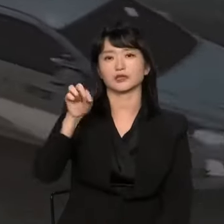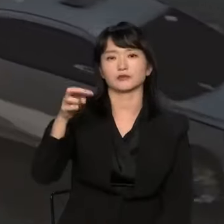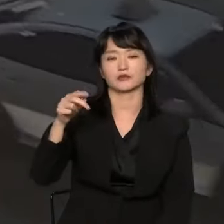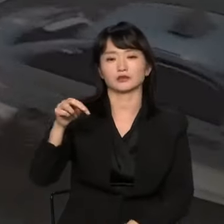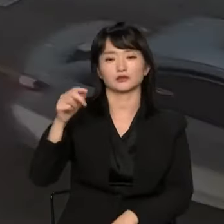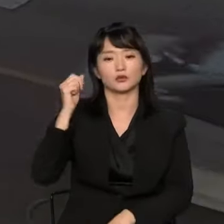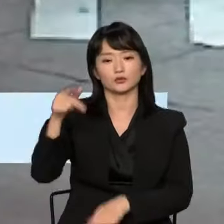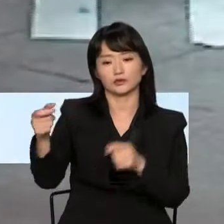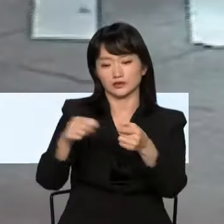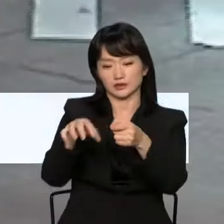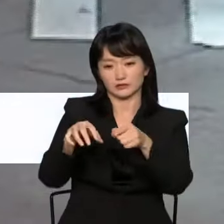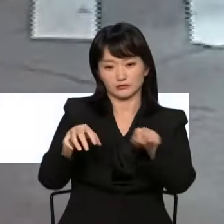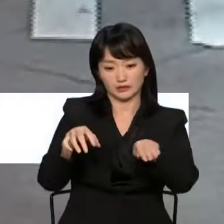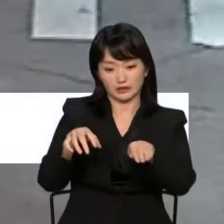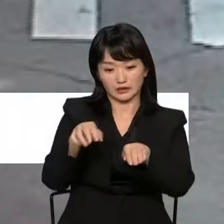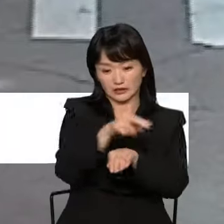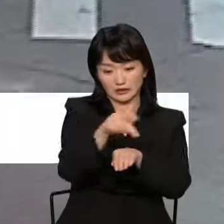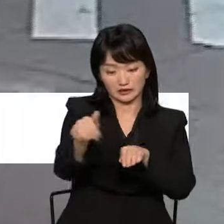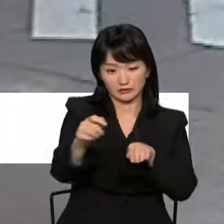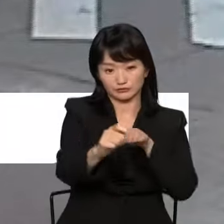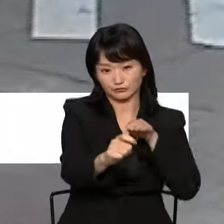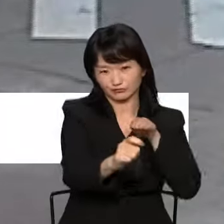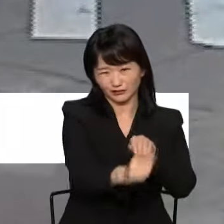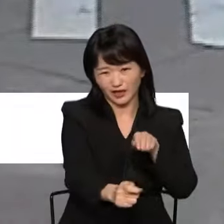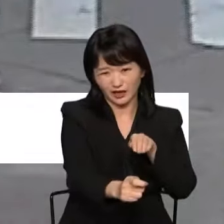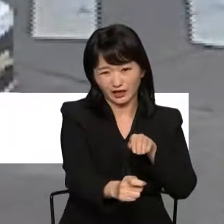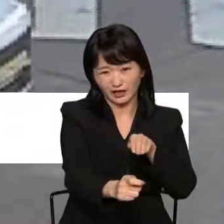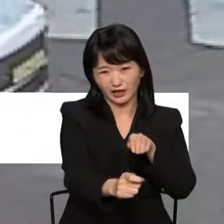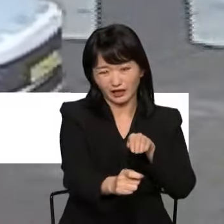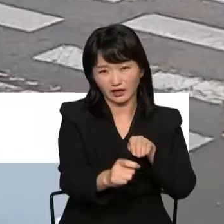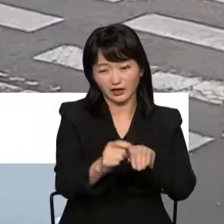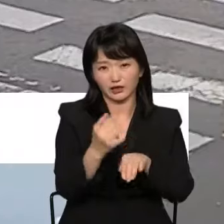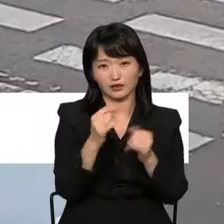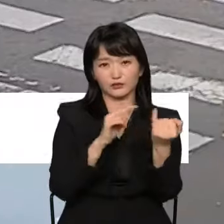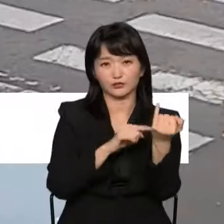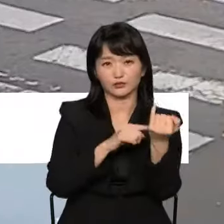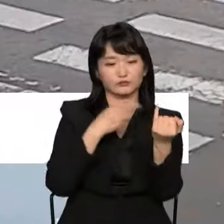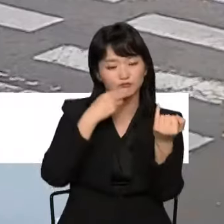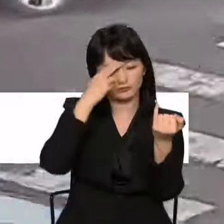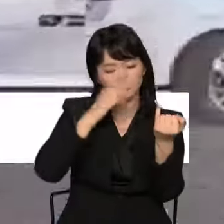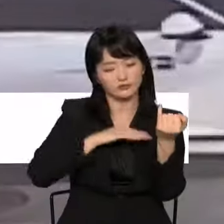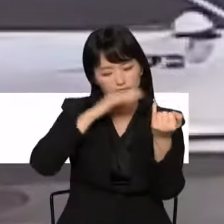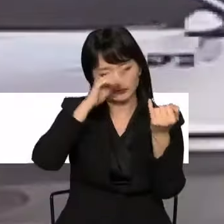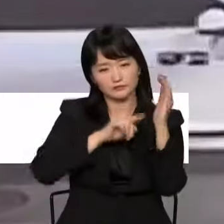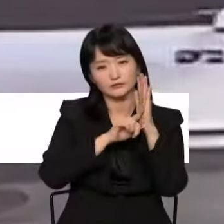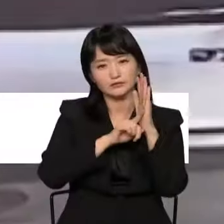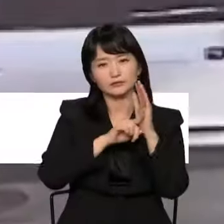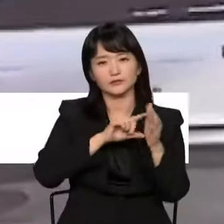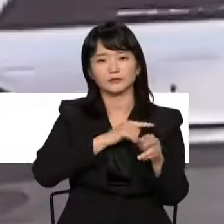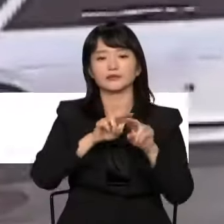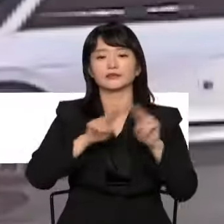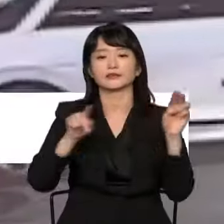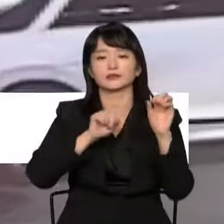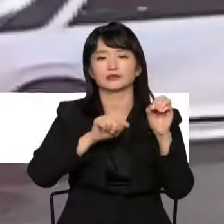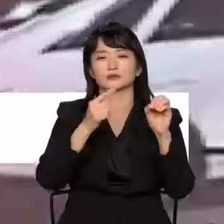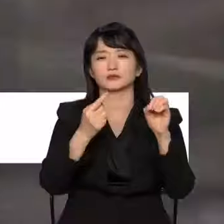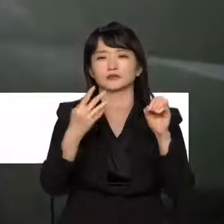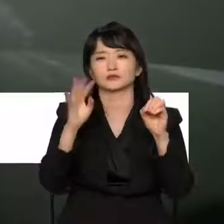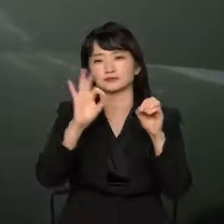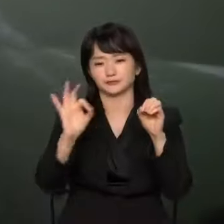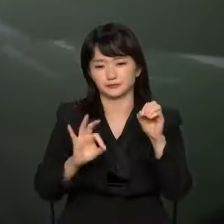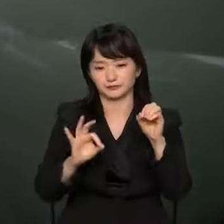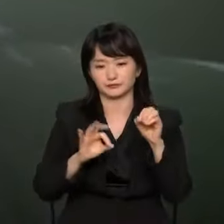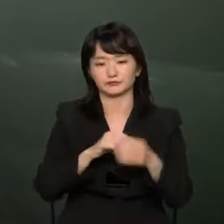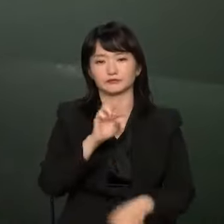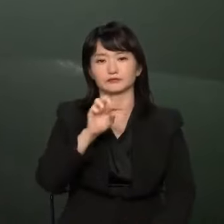차선을 변경하다 택시와 부딪혔습니다. 당시 문 씨의 혈중 알코올 농도는 면허 취소 수준인 0.14%였습니다.